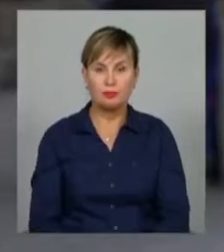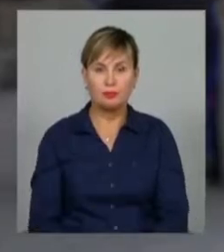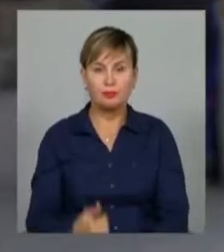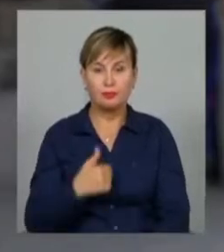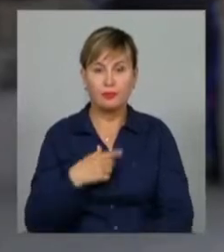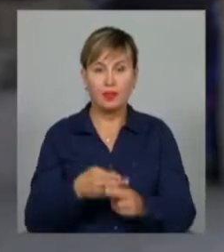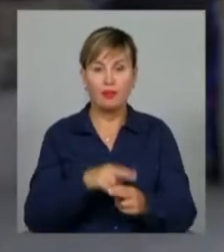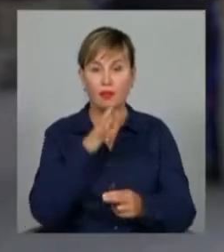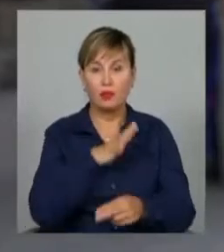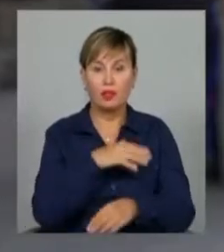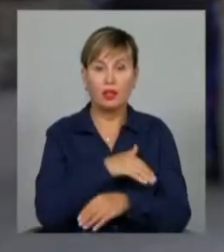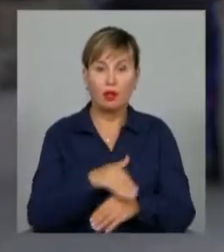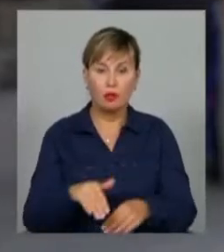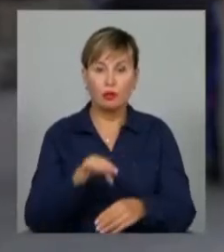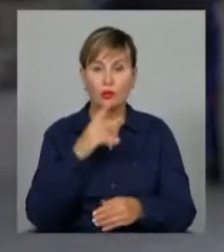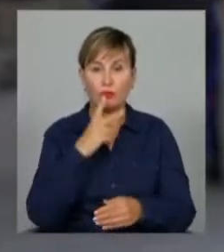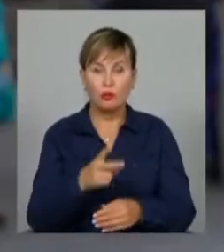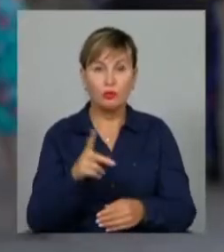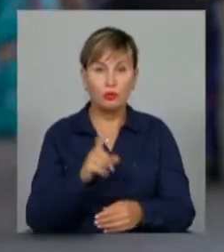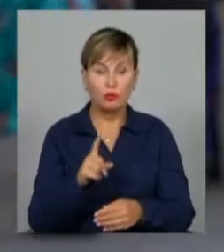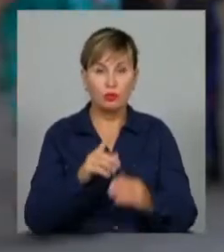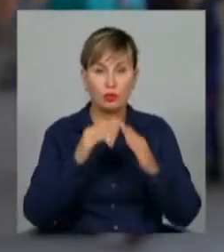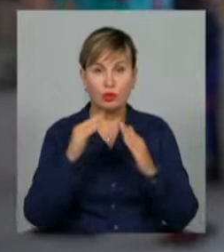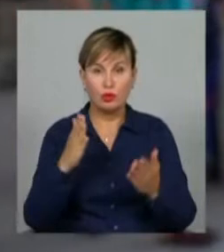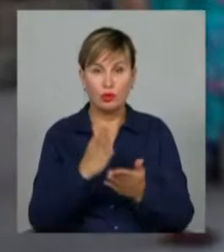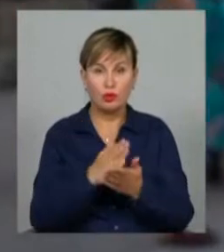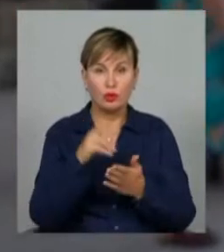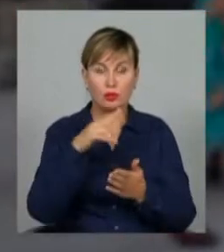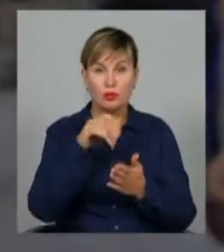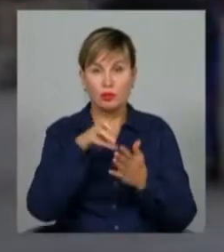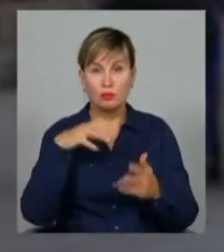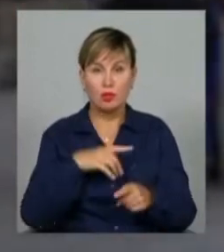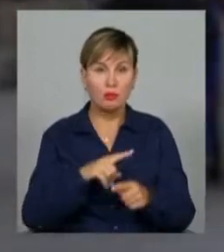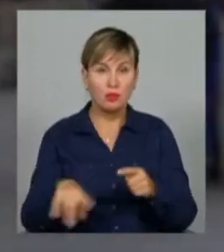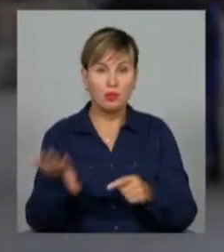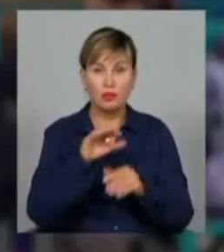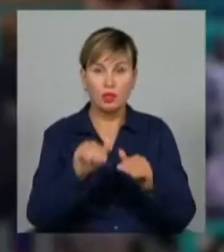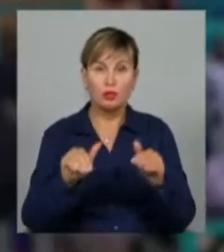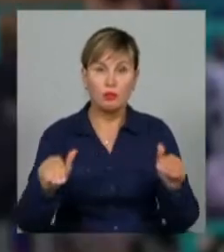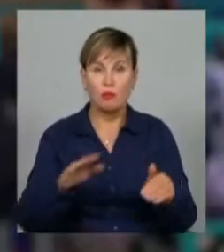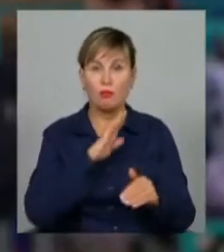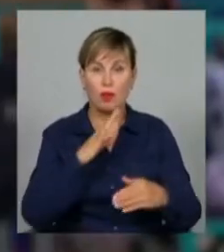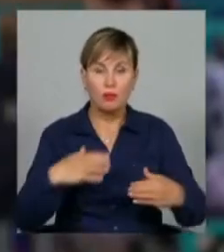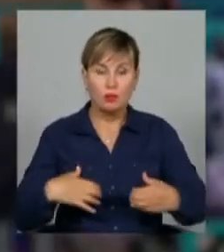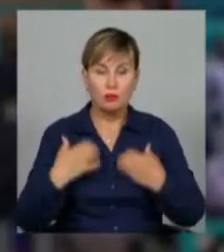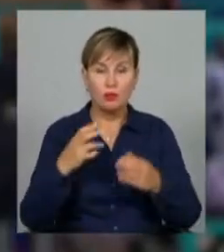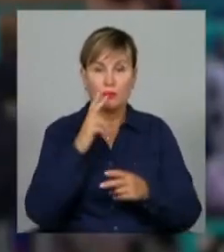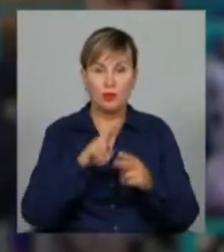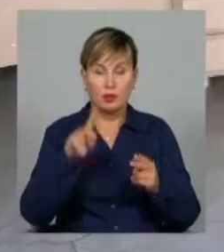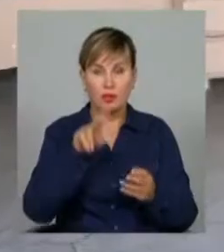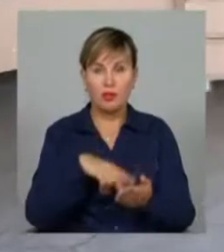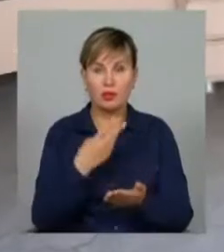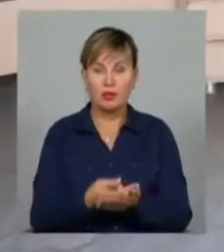Я в это время был на улице и увидел, что из-под крыши идет густой дым. Я быстро всех разбудил. Мама испугалась, потеряла